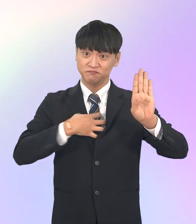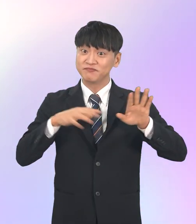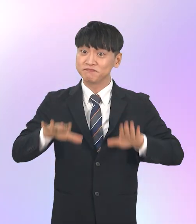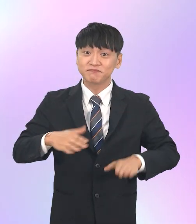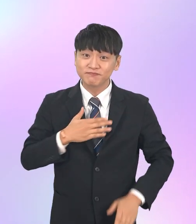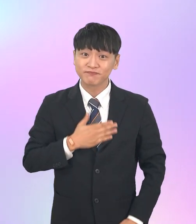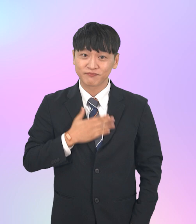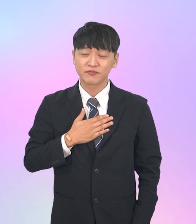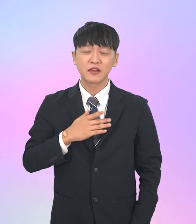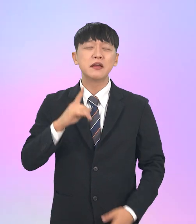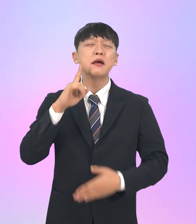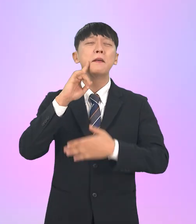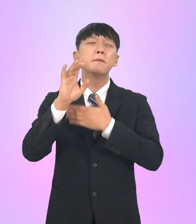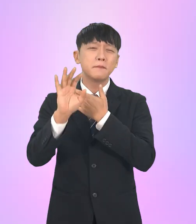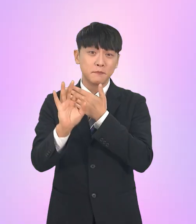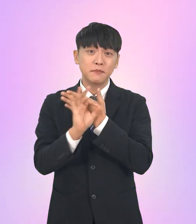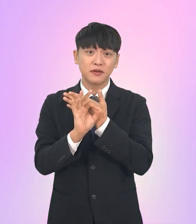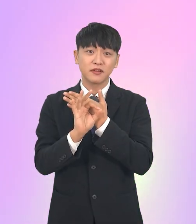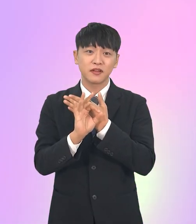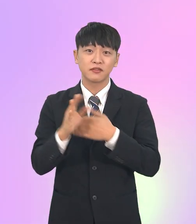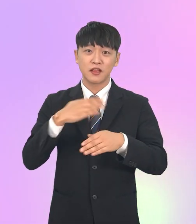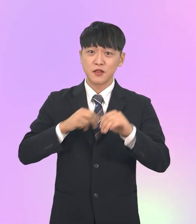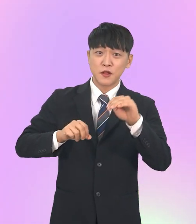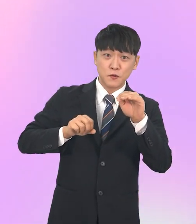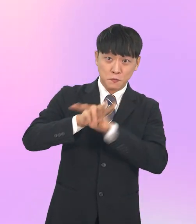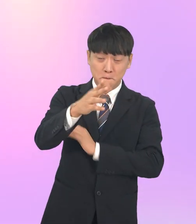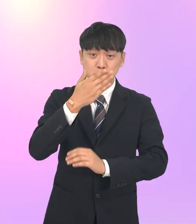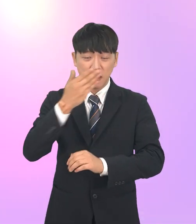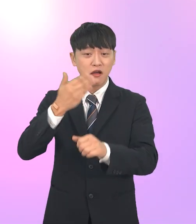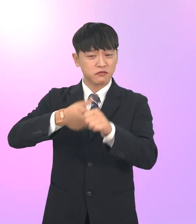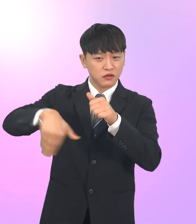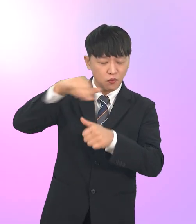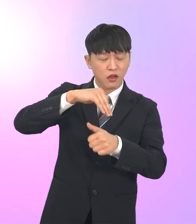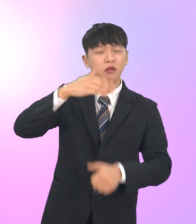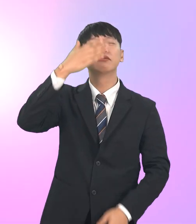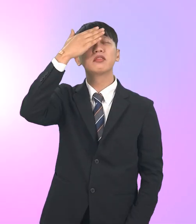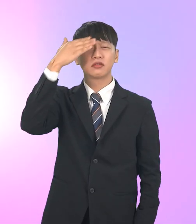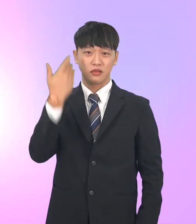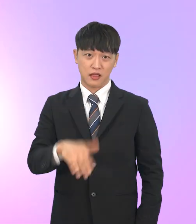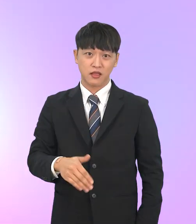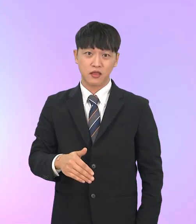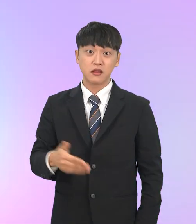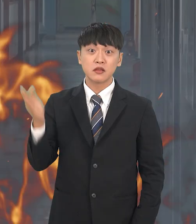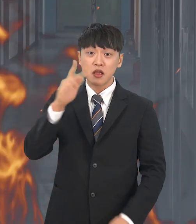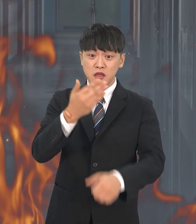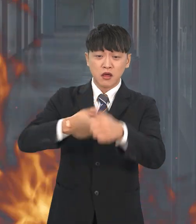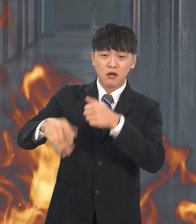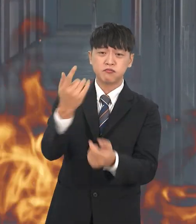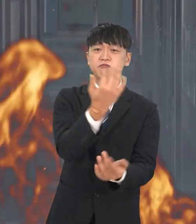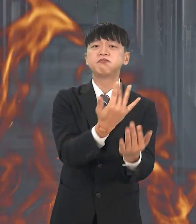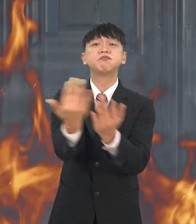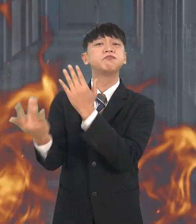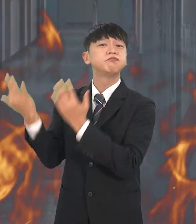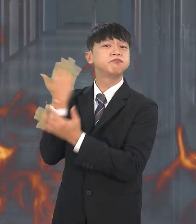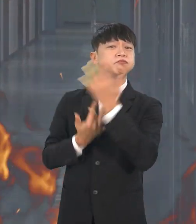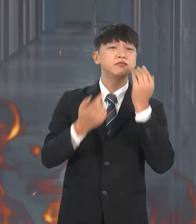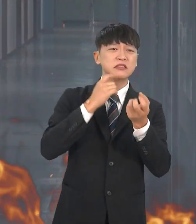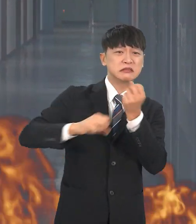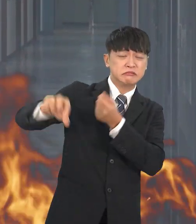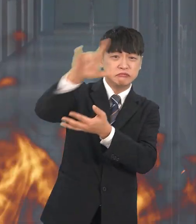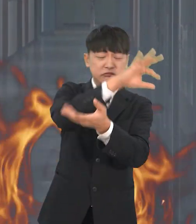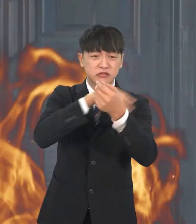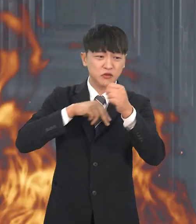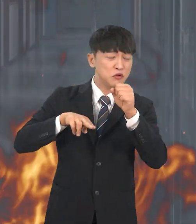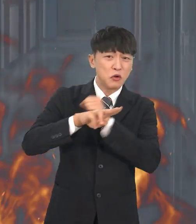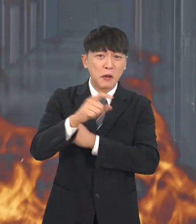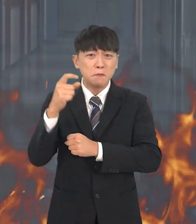이제 알겠죠? 그런데 말이에요. 내가 도망칠 수 있는 상황이 되면 좋겠지만 사방이 불과 연기로 뒤덮여